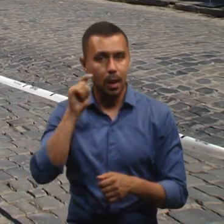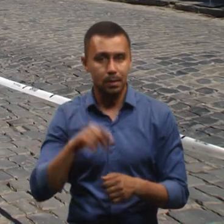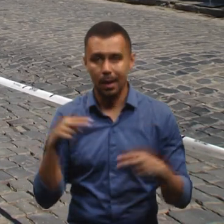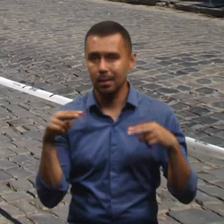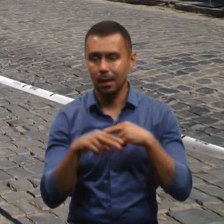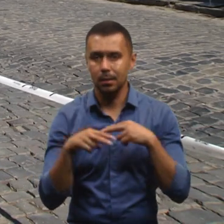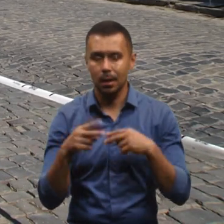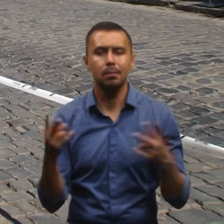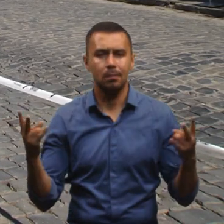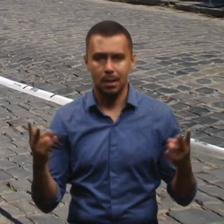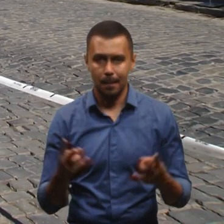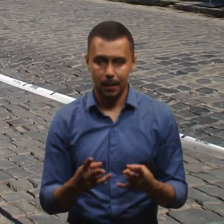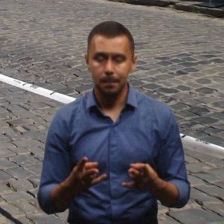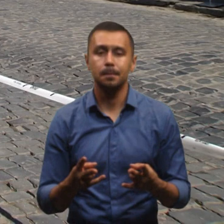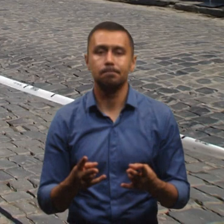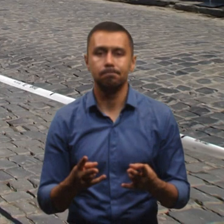траси треба